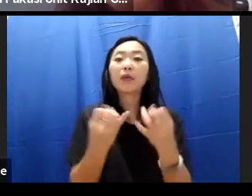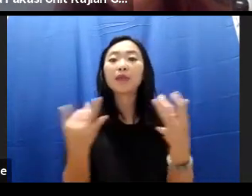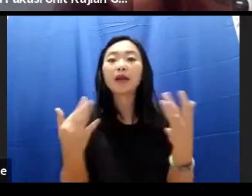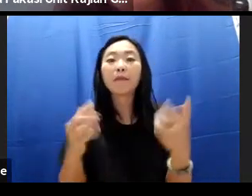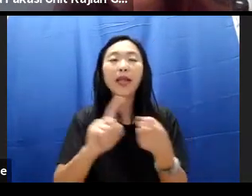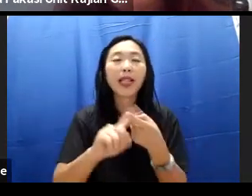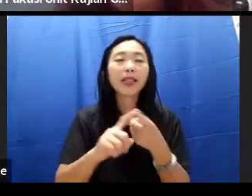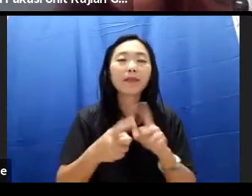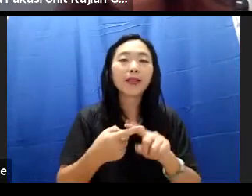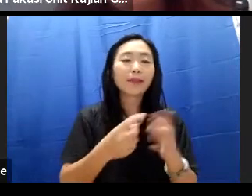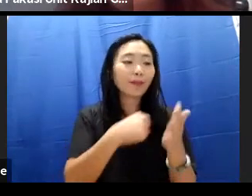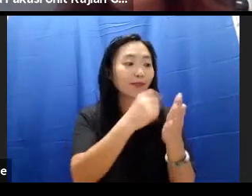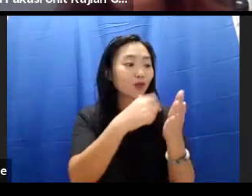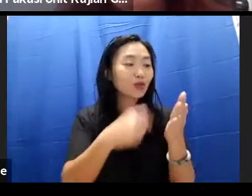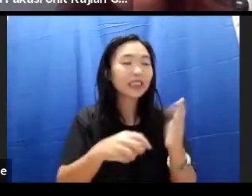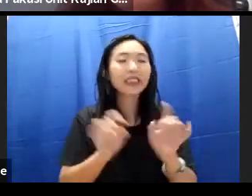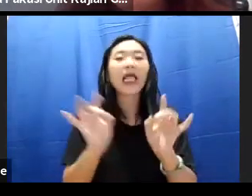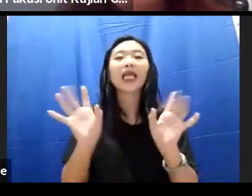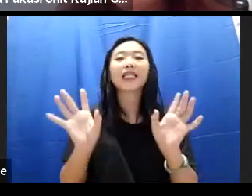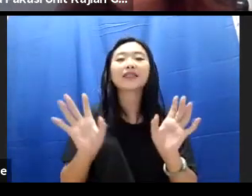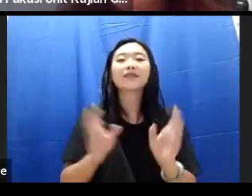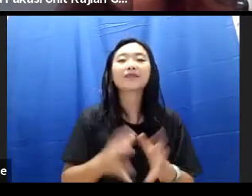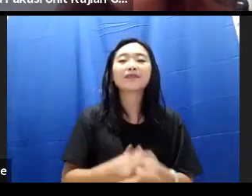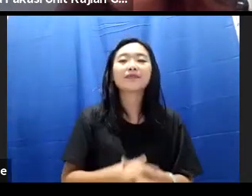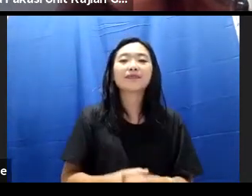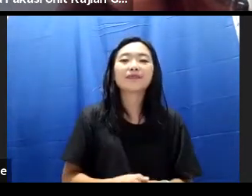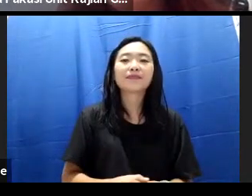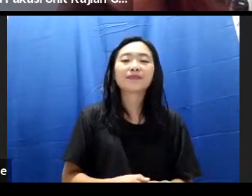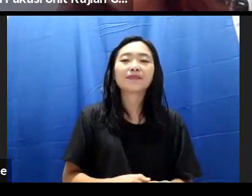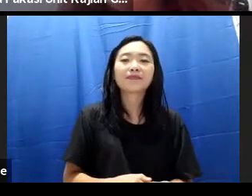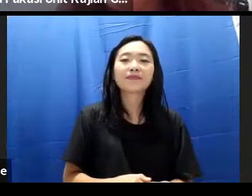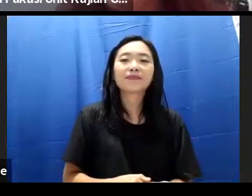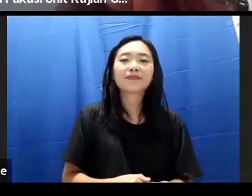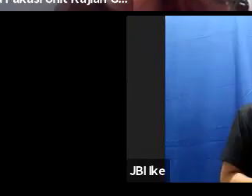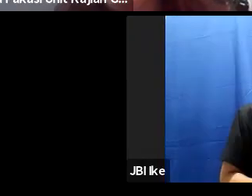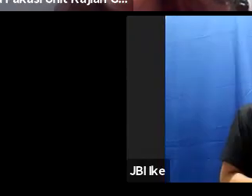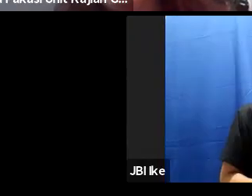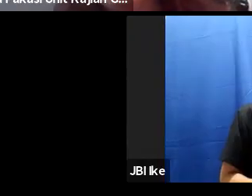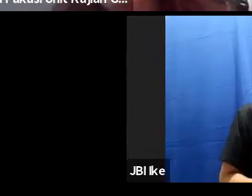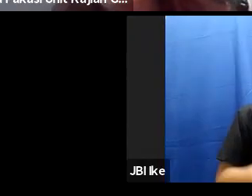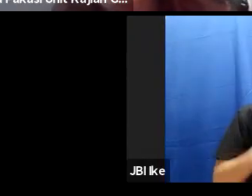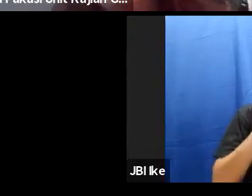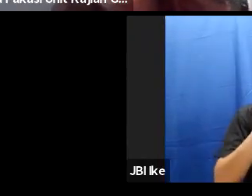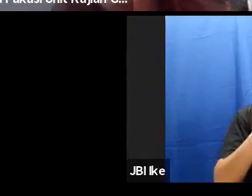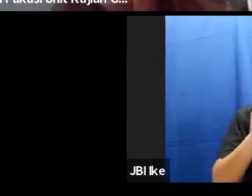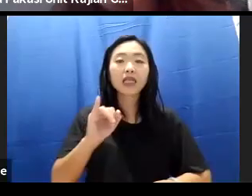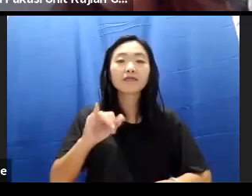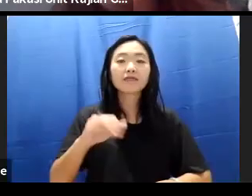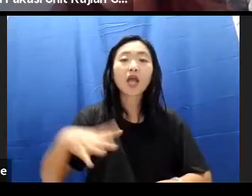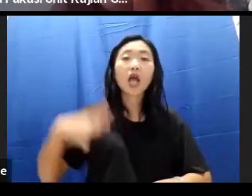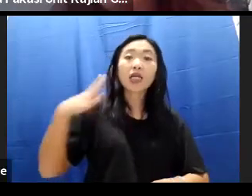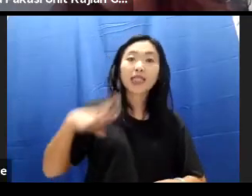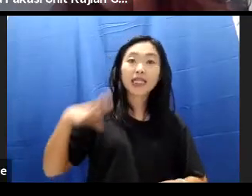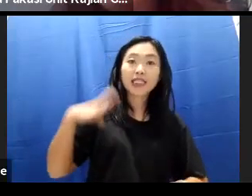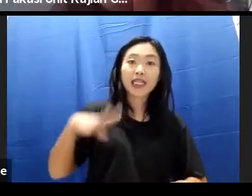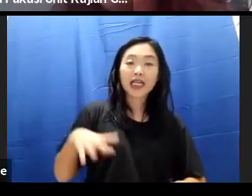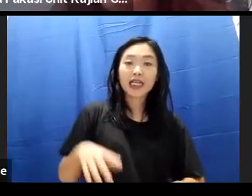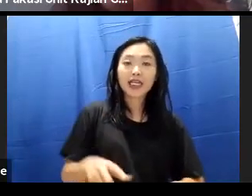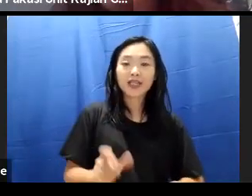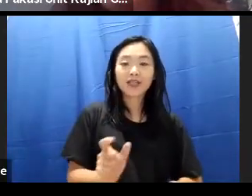Sebelum bergabung di Macquarie University, Mbak Intan pernah mengajar di Universitas Indonesia dan juga Sarah